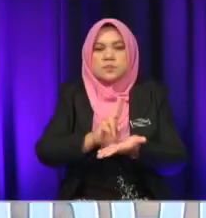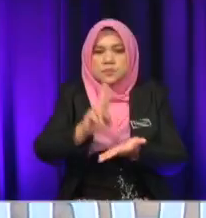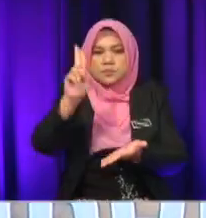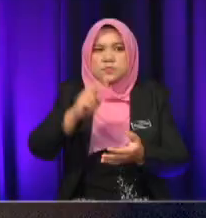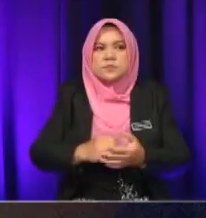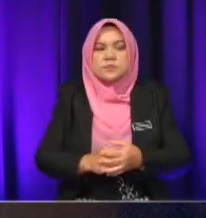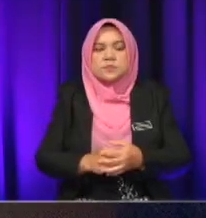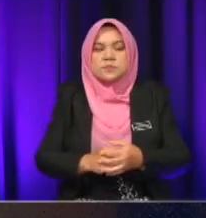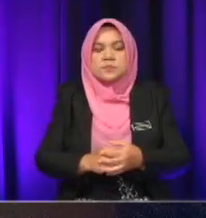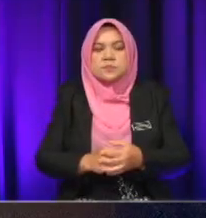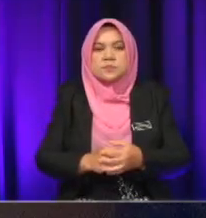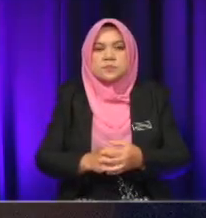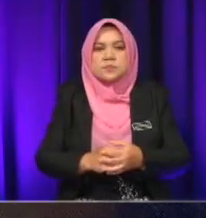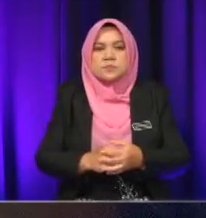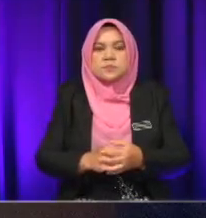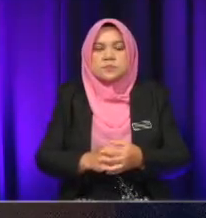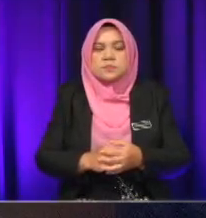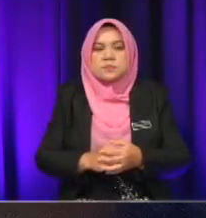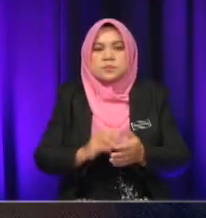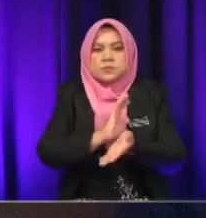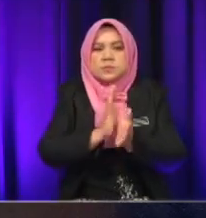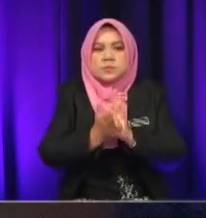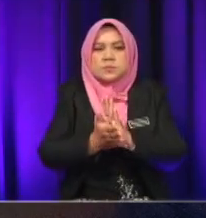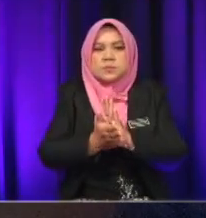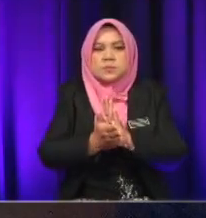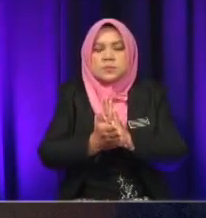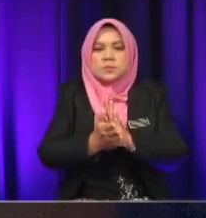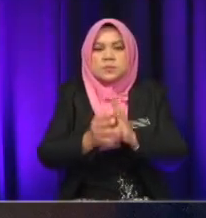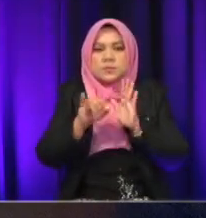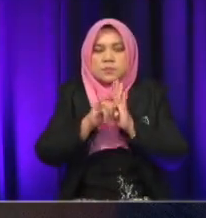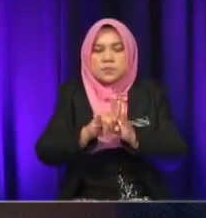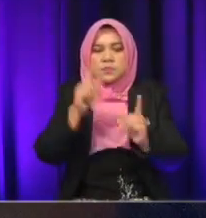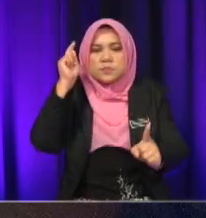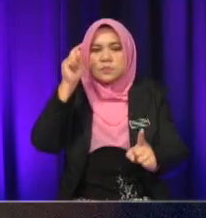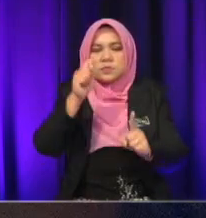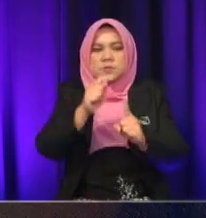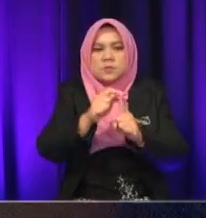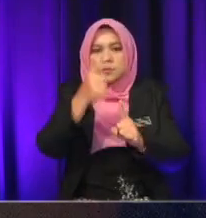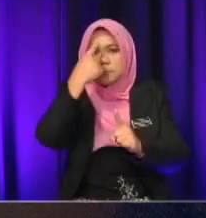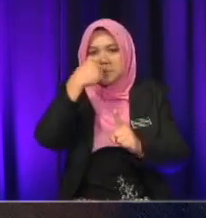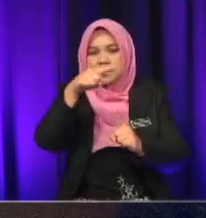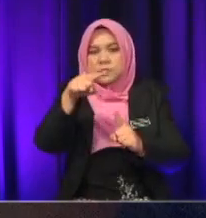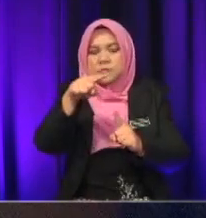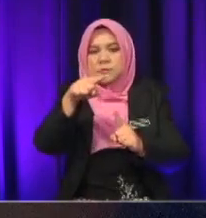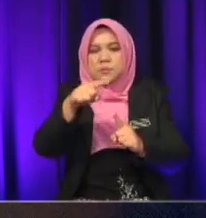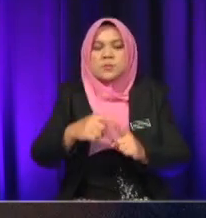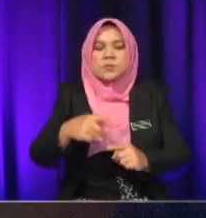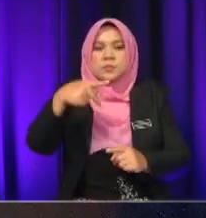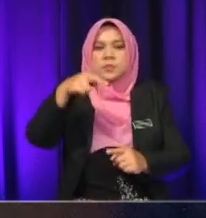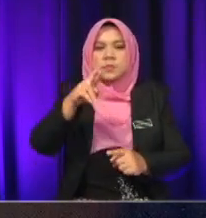Betul, betul. Setuju betul pasal tu. Okey, jadi pengiklanan juga bertujuan untuk